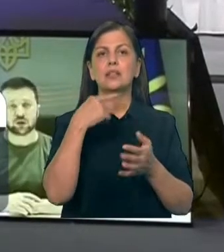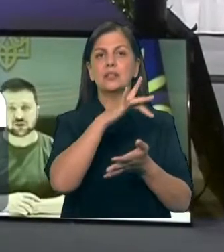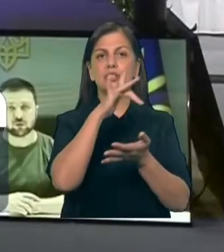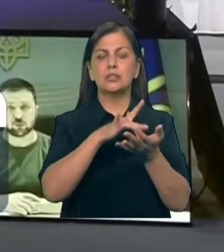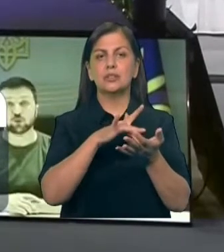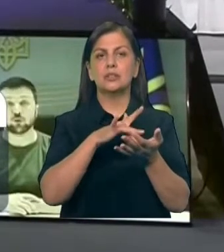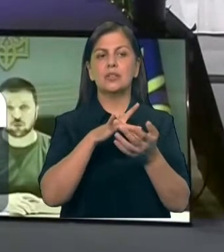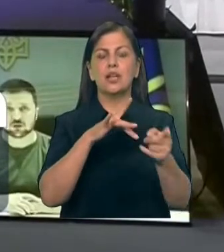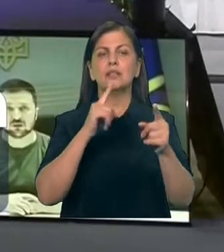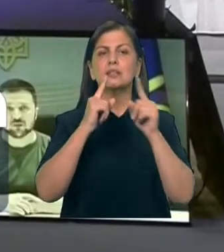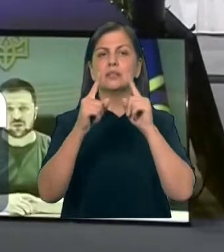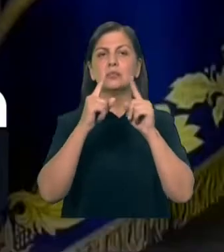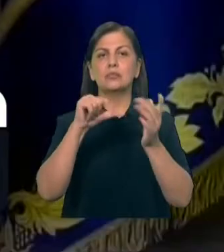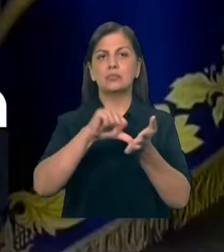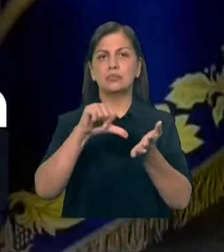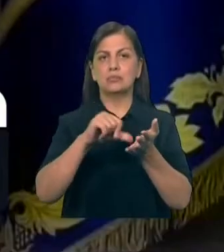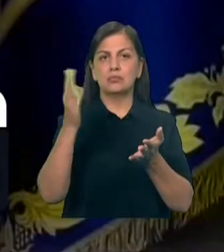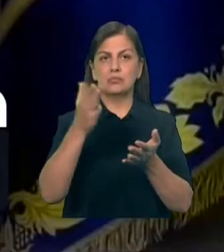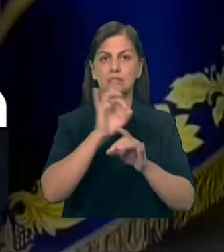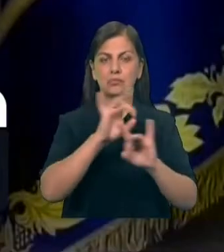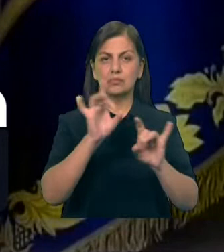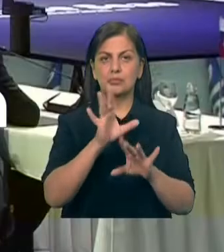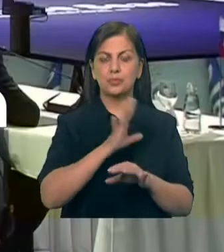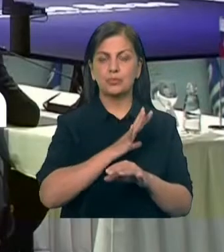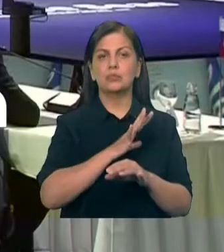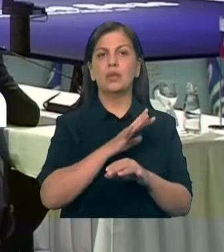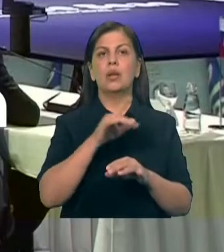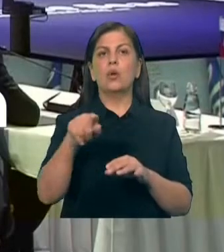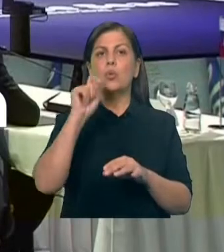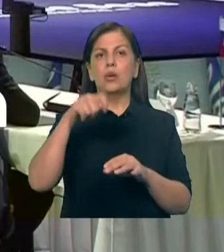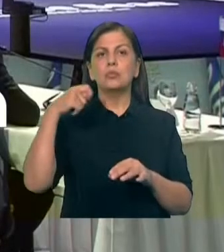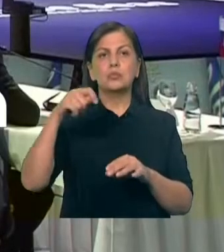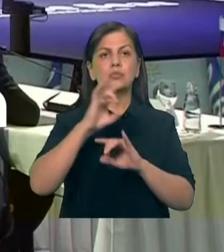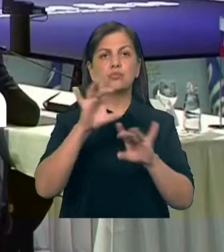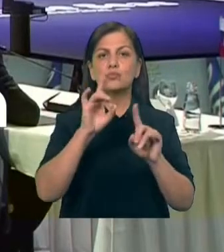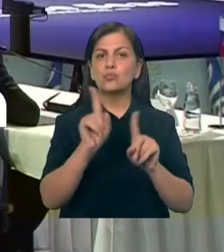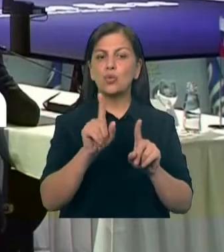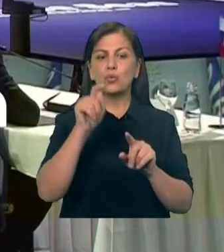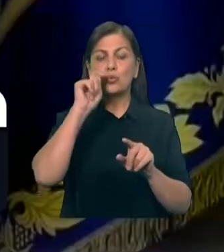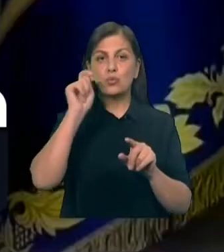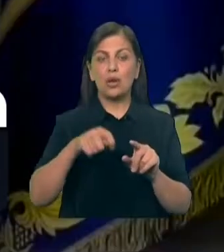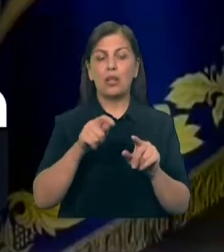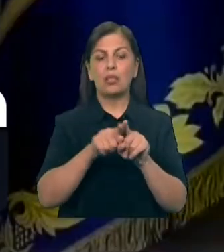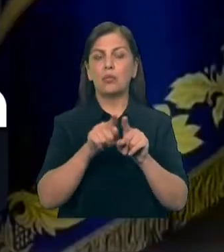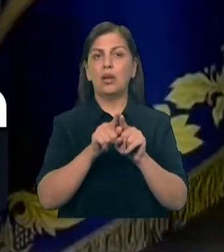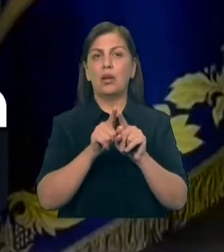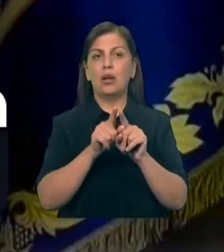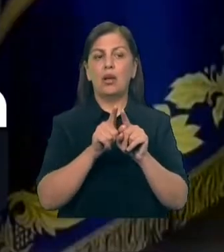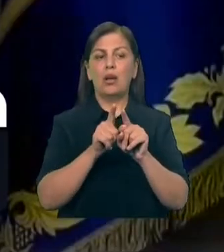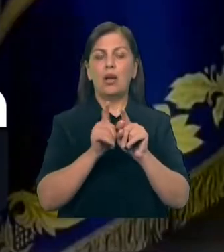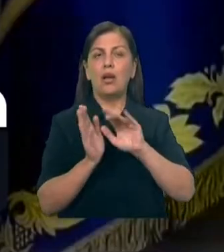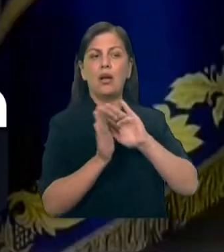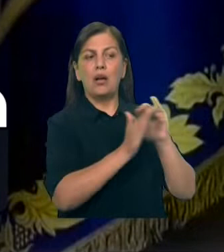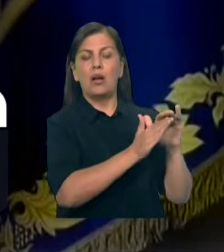dəniz təşəbbüsü samitindəki çıxışı zamanı danışıb. O bildirib ki, ölkəsinin bu ittifaqdan kənarda qalması düzgün deyil.